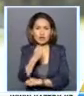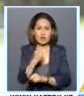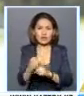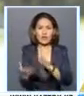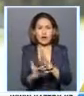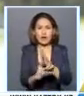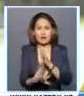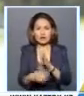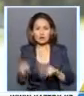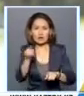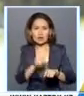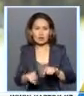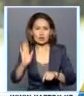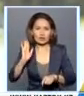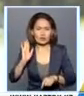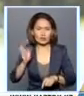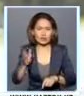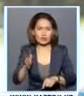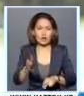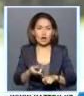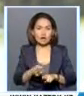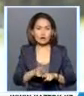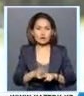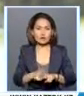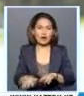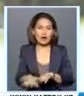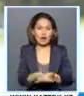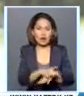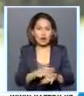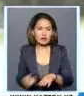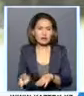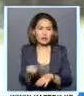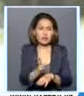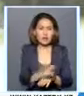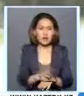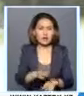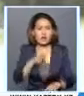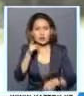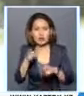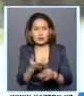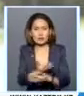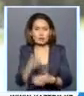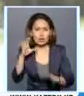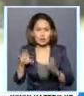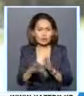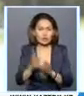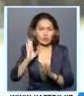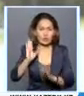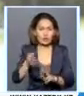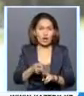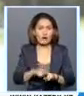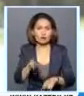беделді азаматтарды жалпы қатыстыру арқылы, олар мүшеге кірмейді, бірақ қатысып көреді. Оны қазір